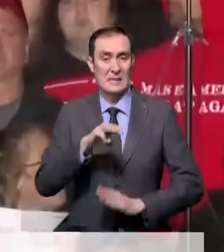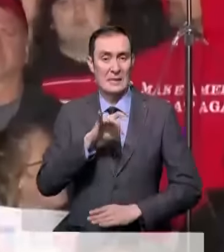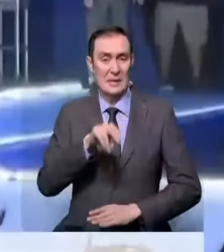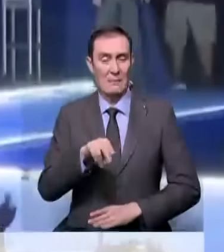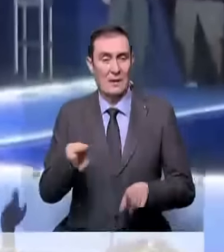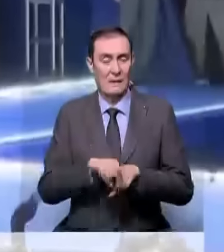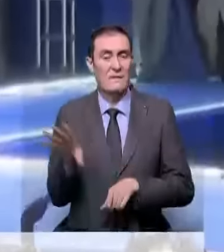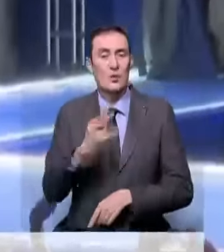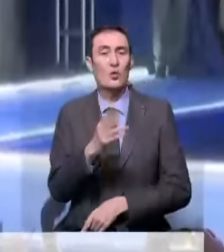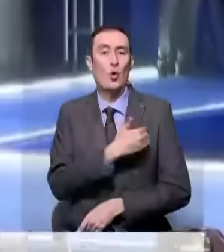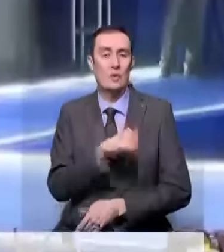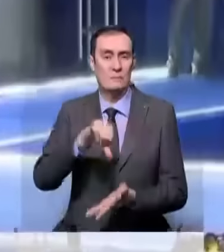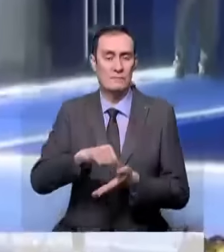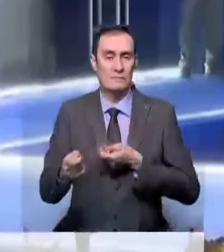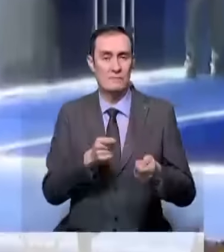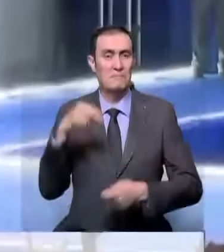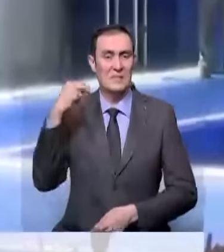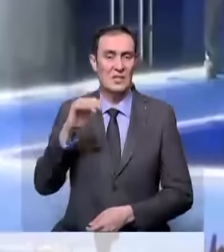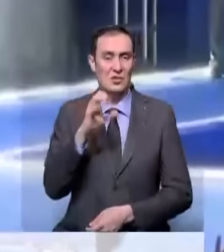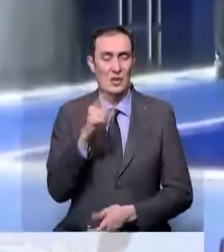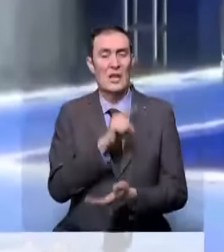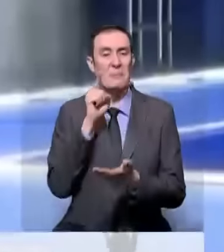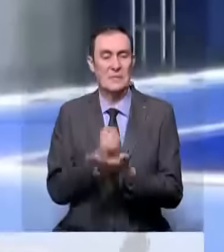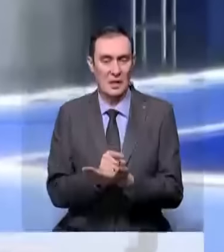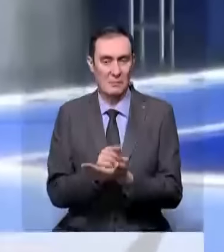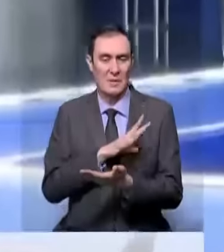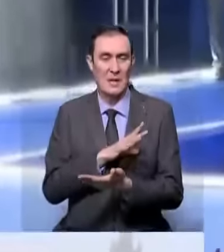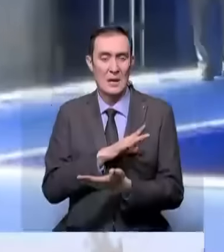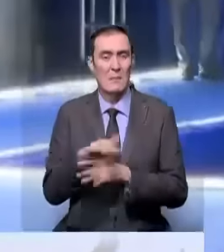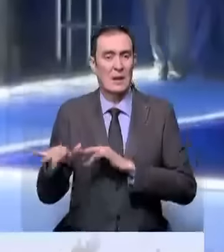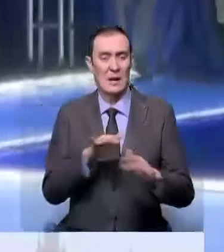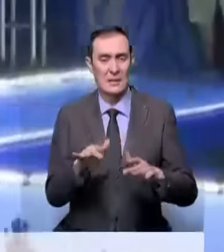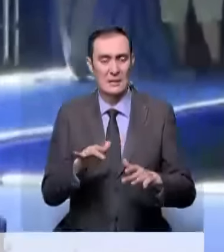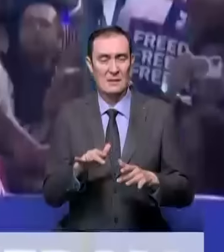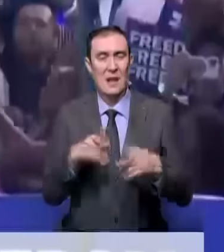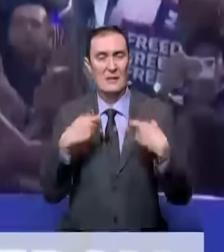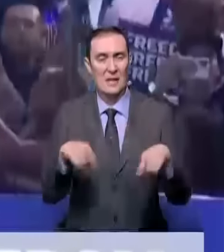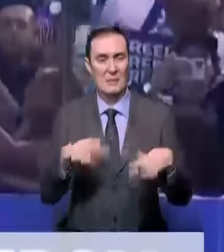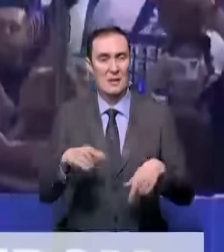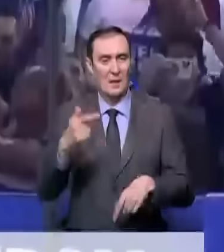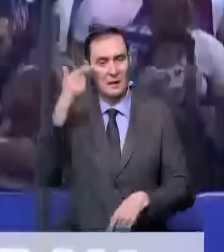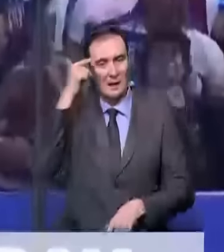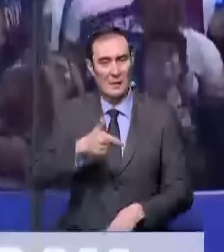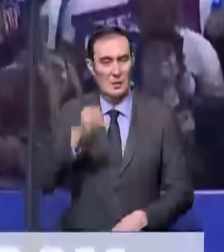Все претенденты на пост лидера Соединенных Штатов обязательно должны проходить когнитивные тесты.